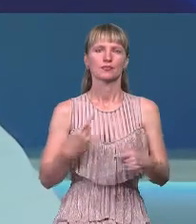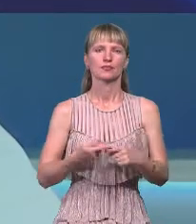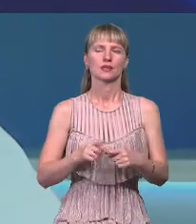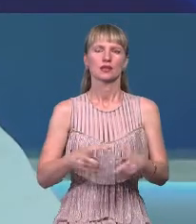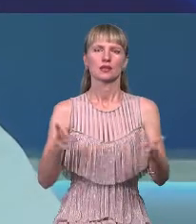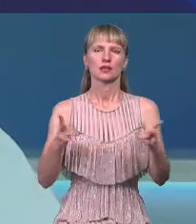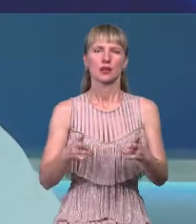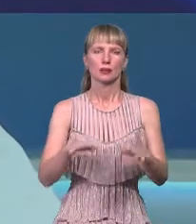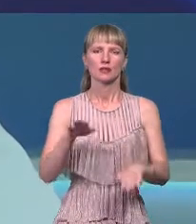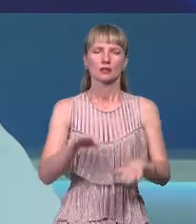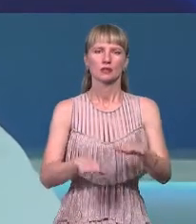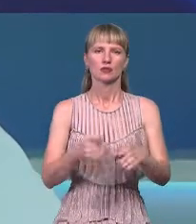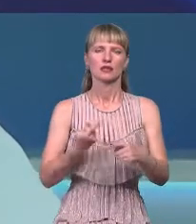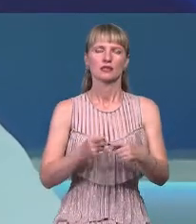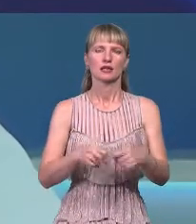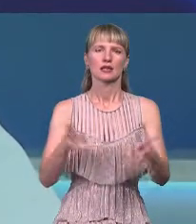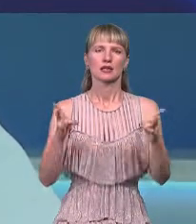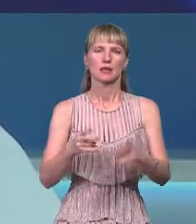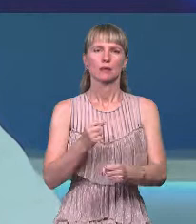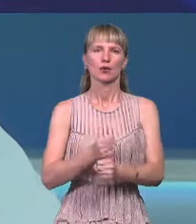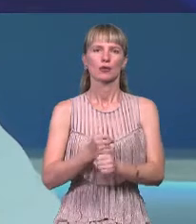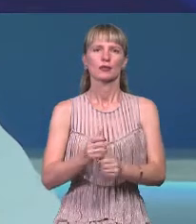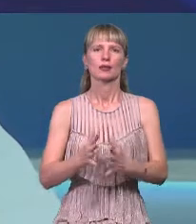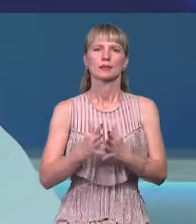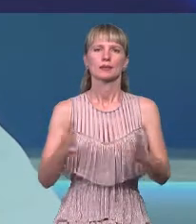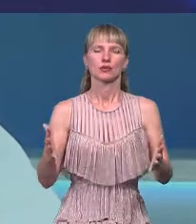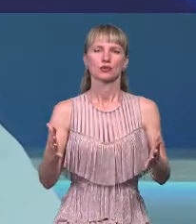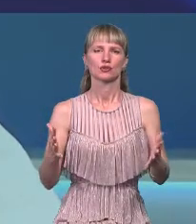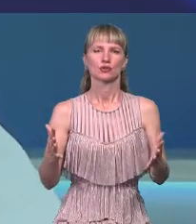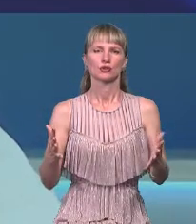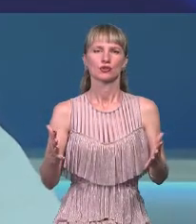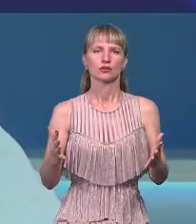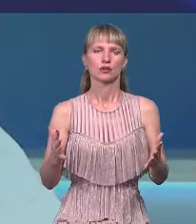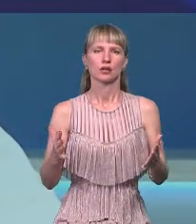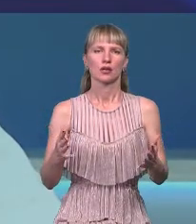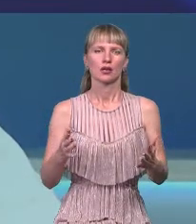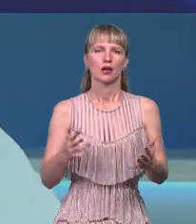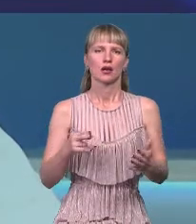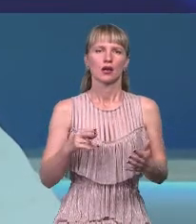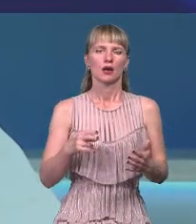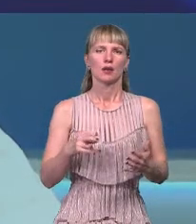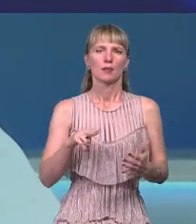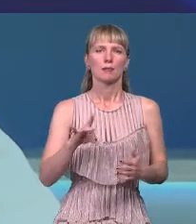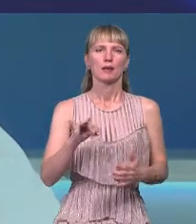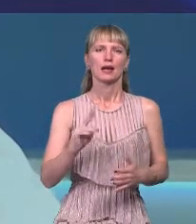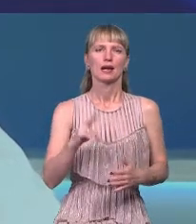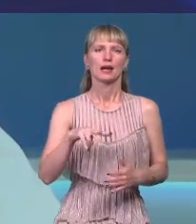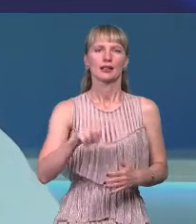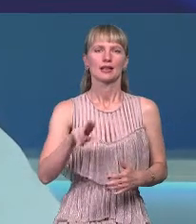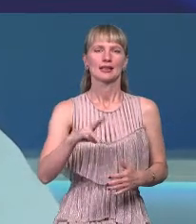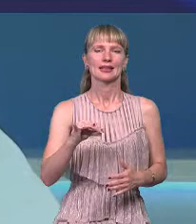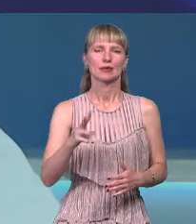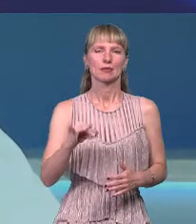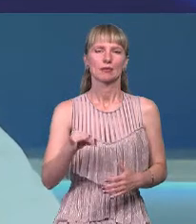треба синхронізувати, це треба робити більш прикладним і більш однаковим